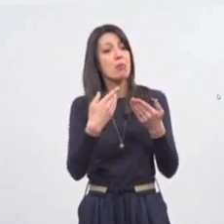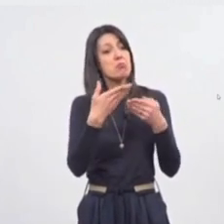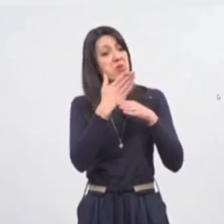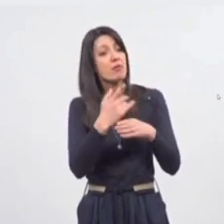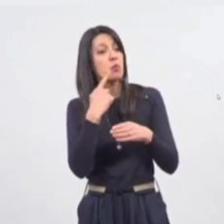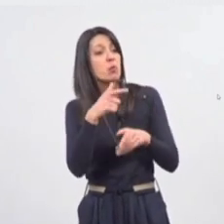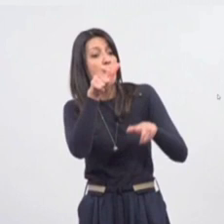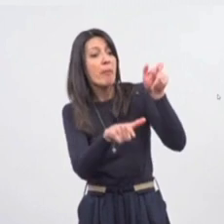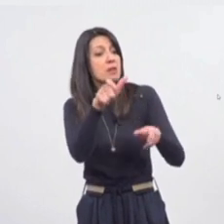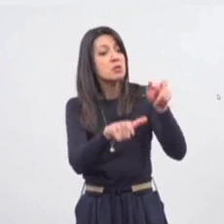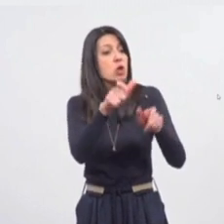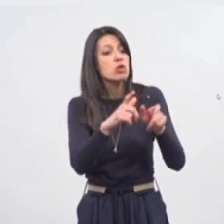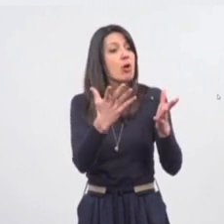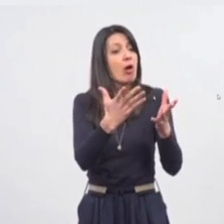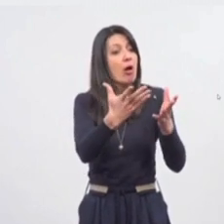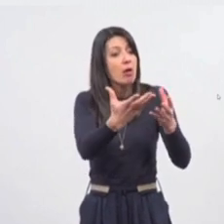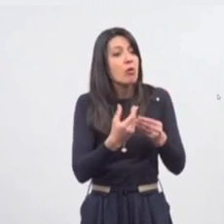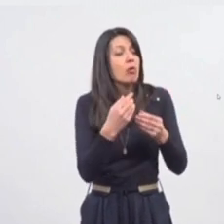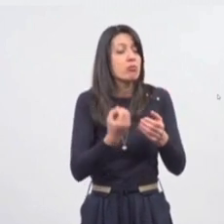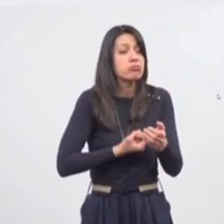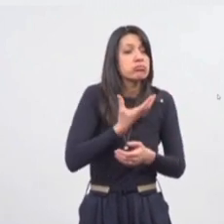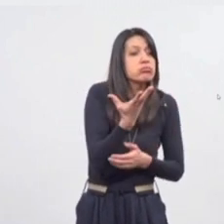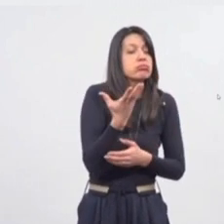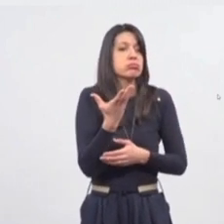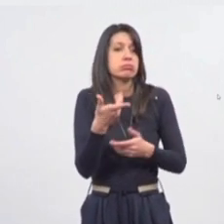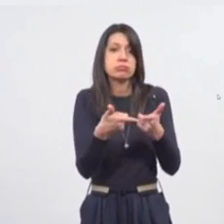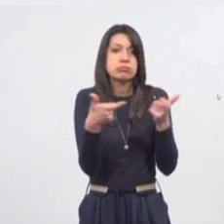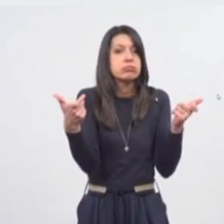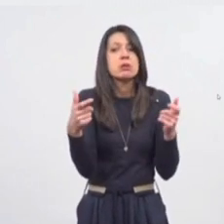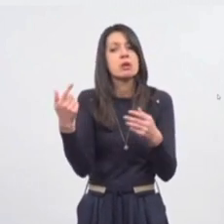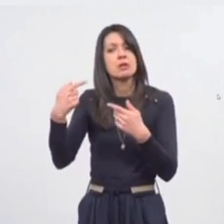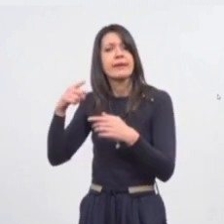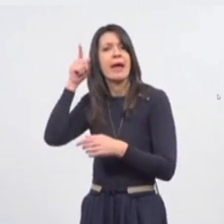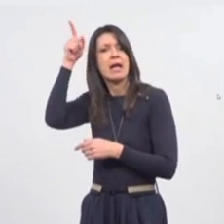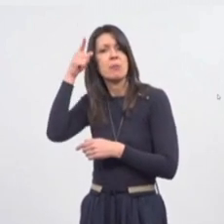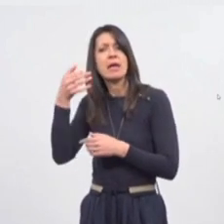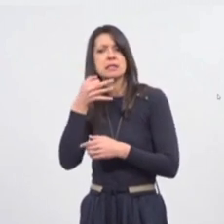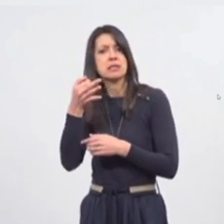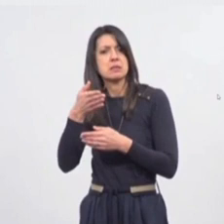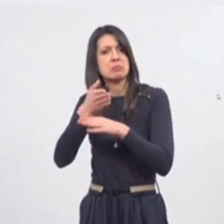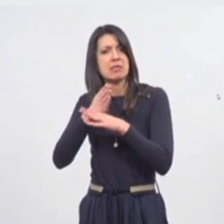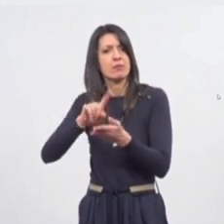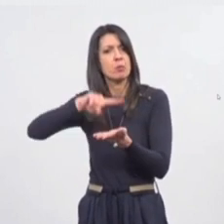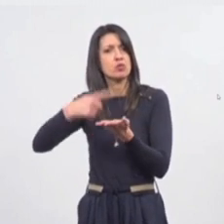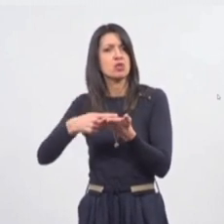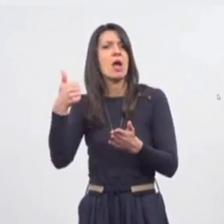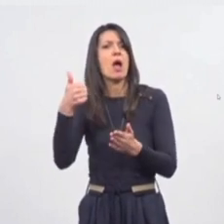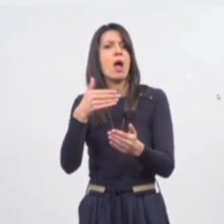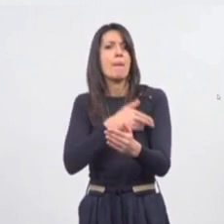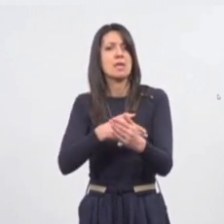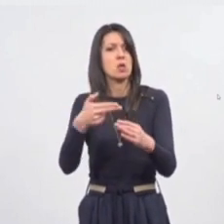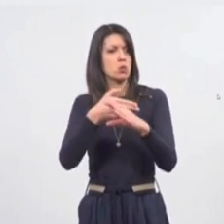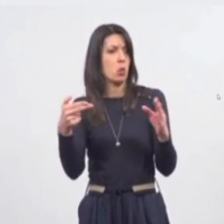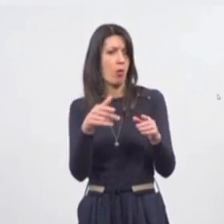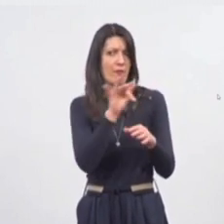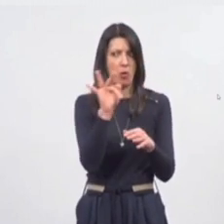scientifiques. L'Allemagne, votre homologue allemande, a parlé d'un budget d'1 million d'euros qu'elle consacrait. Il me semble que la France va faire de même. Et